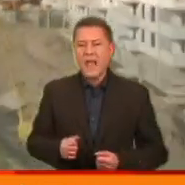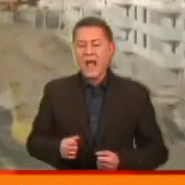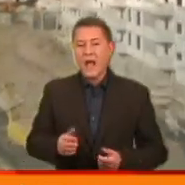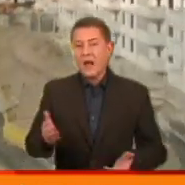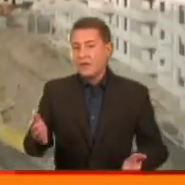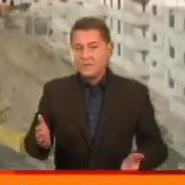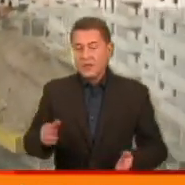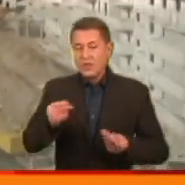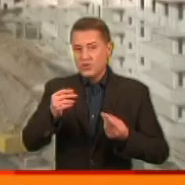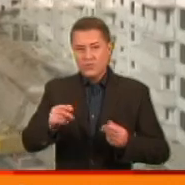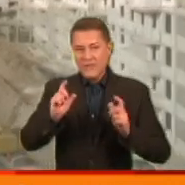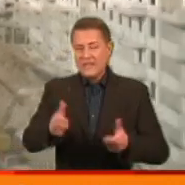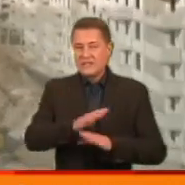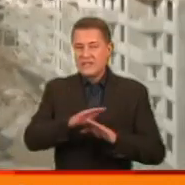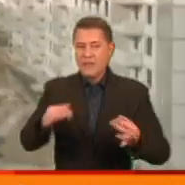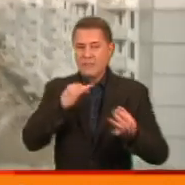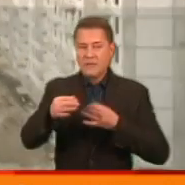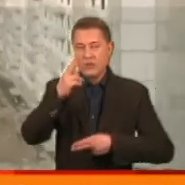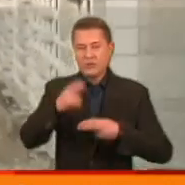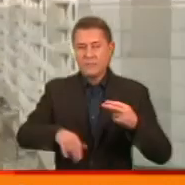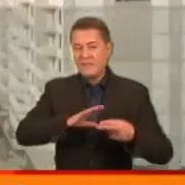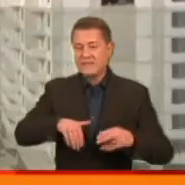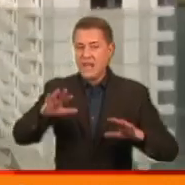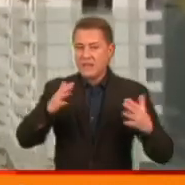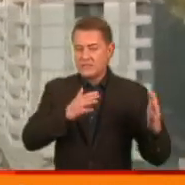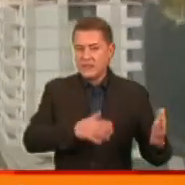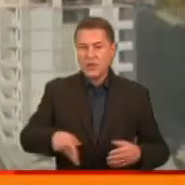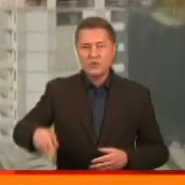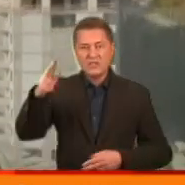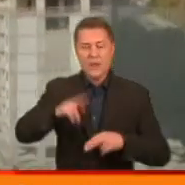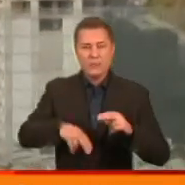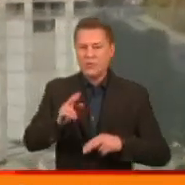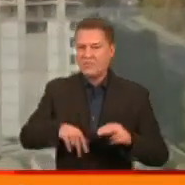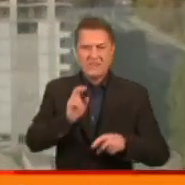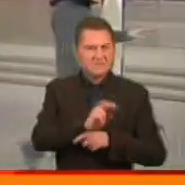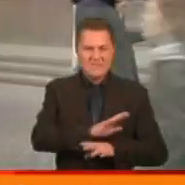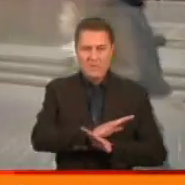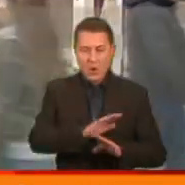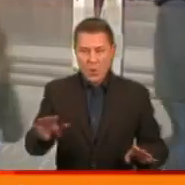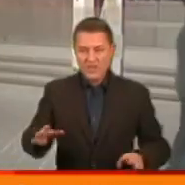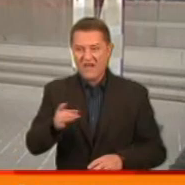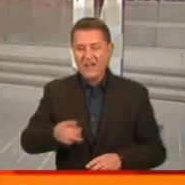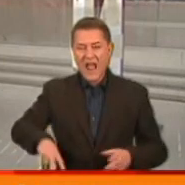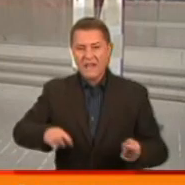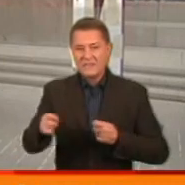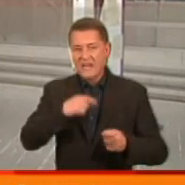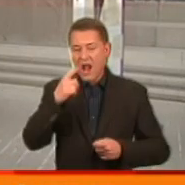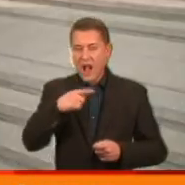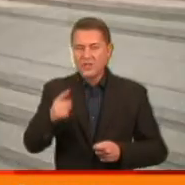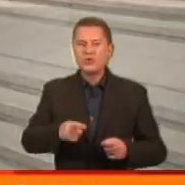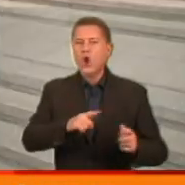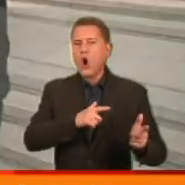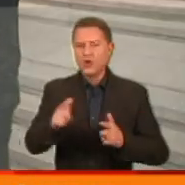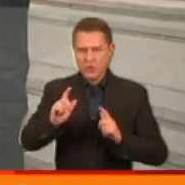і не зійшлися, і перемови зупинились. Після інциденту ніхто із забудовників до сім'ї так і не приходив. У райадміністрації кажуть, готові